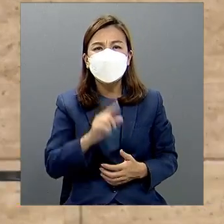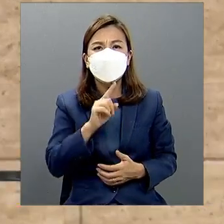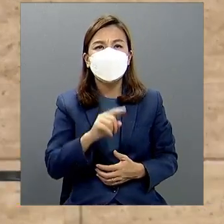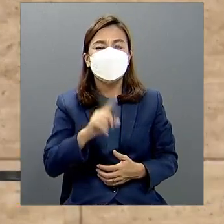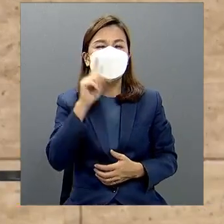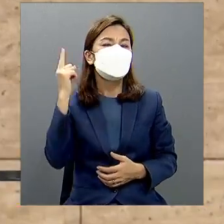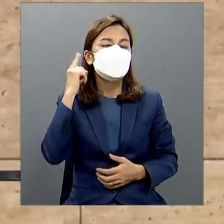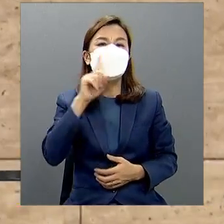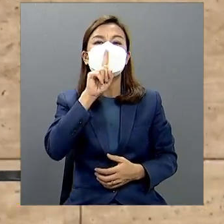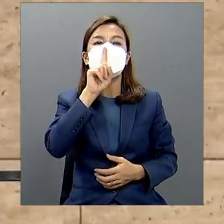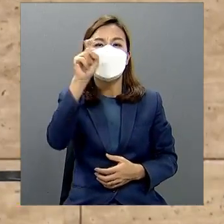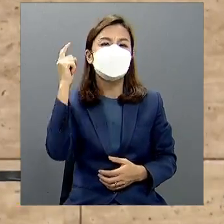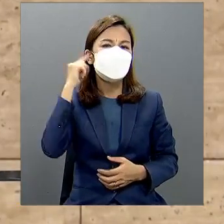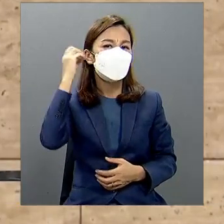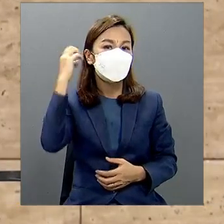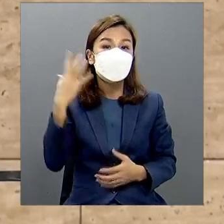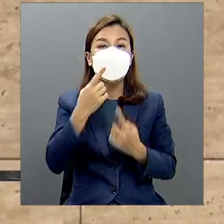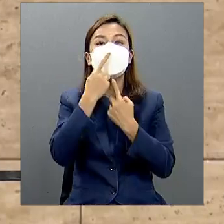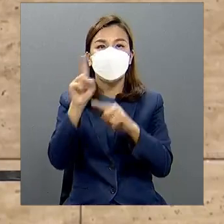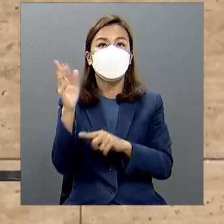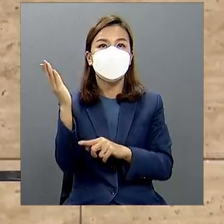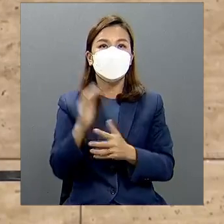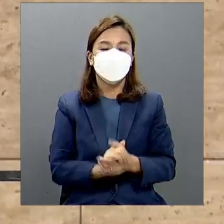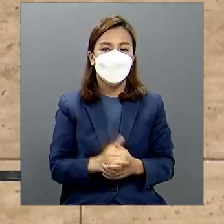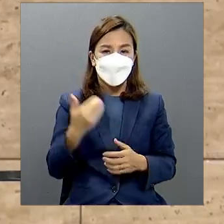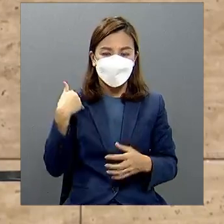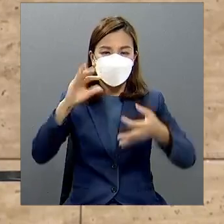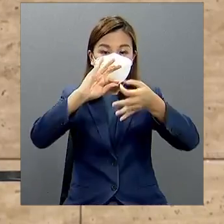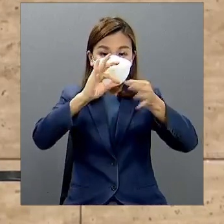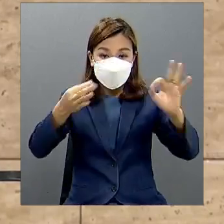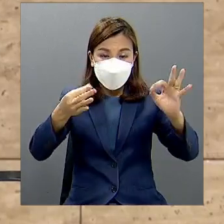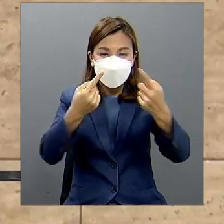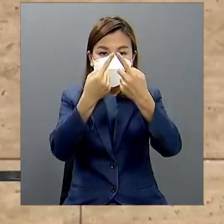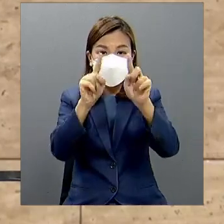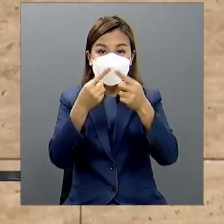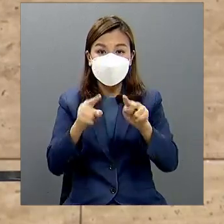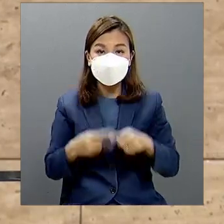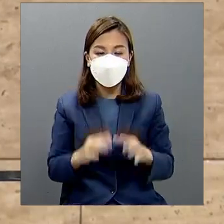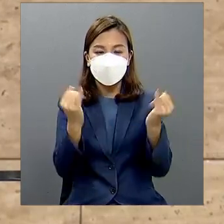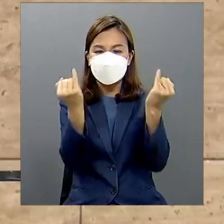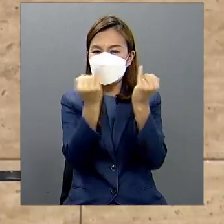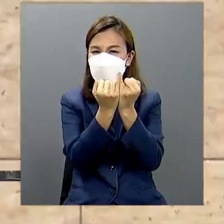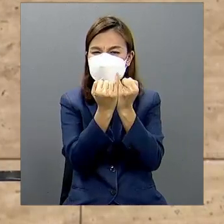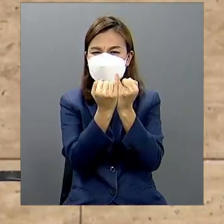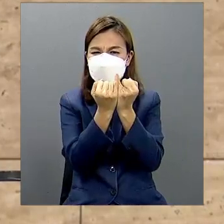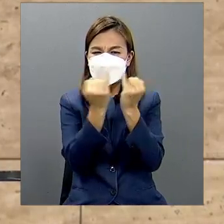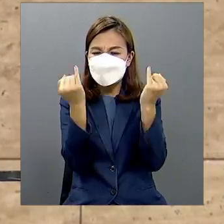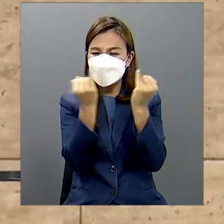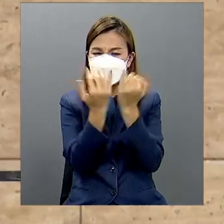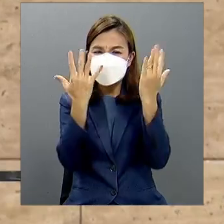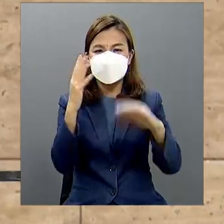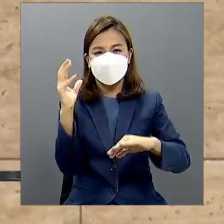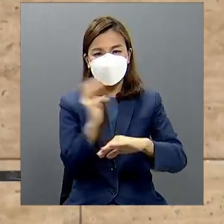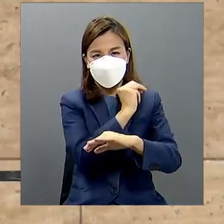คือมันก็มีหลายเรื่องที่ท่านอาจจะไม่คุ้นเคยกับการเมืองนะครับเพราะว่าท่าน